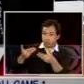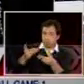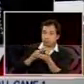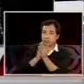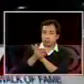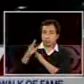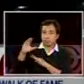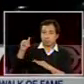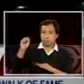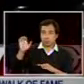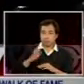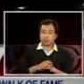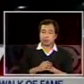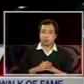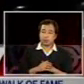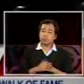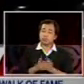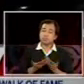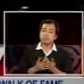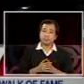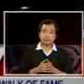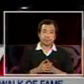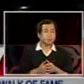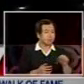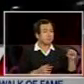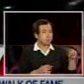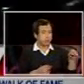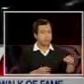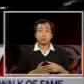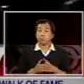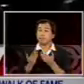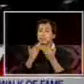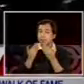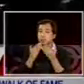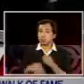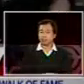Secretary, maraming salamat po sa pasensya ninyo. Thank you, Mr. President.